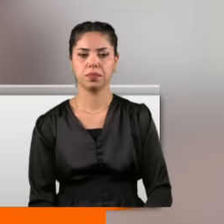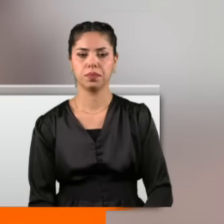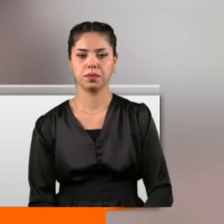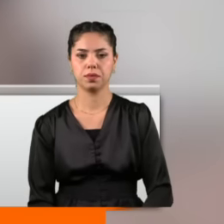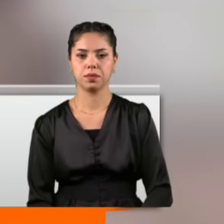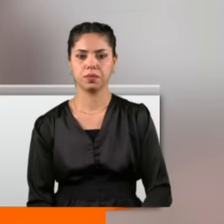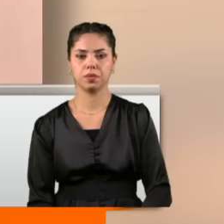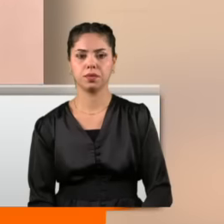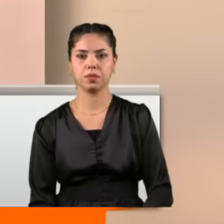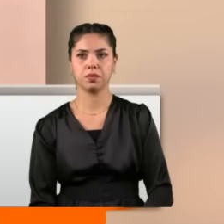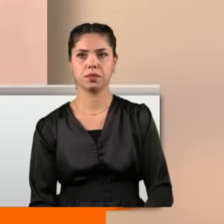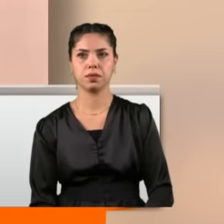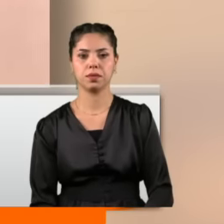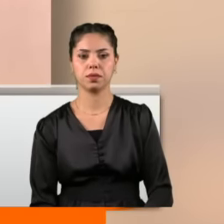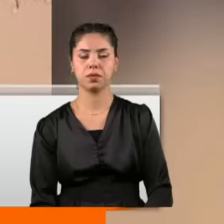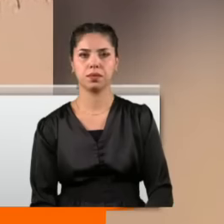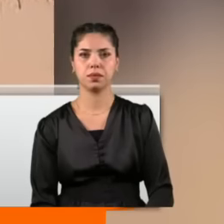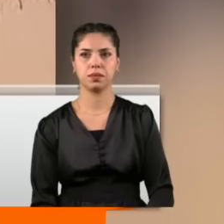Uyanmıyor ki gavur.